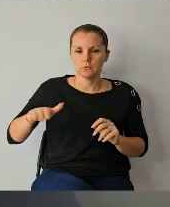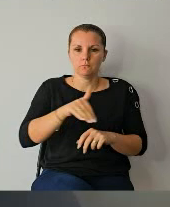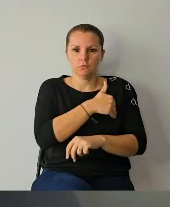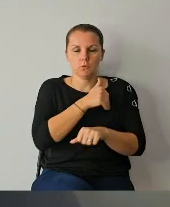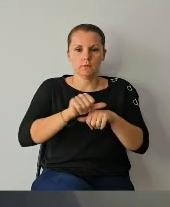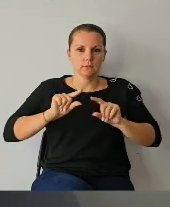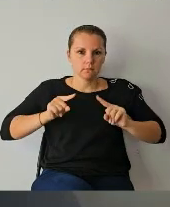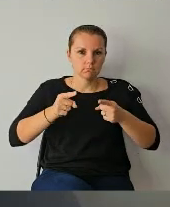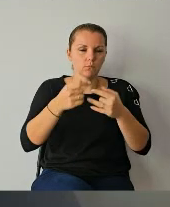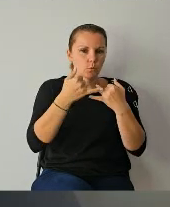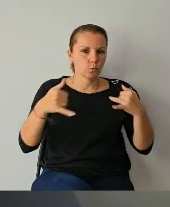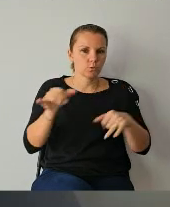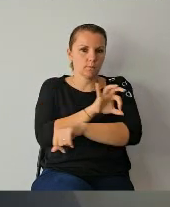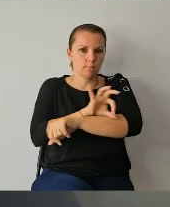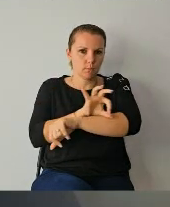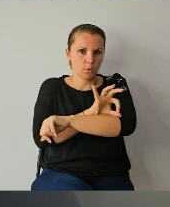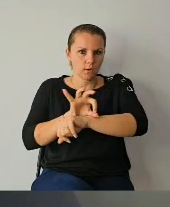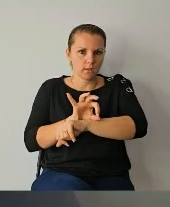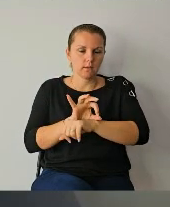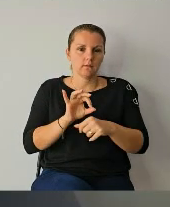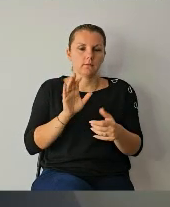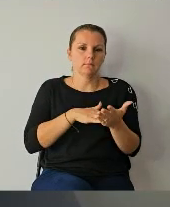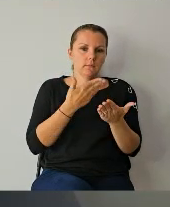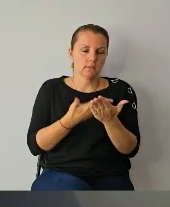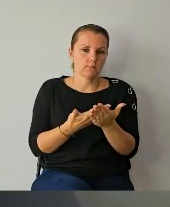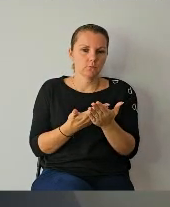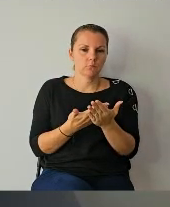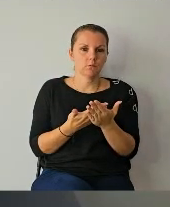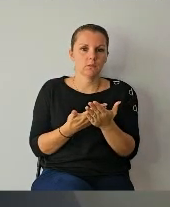realizowane są różne projekty, między innymi